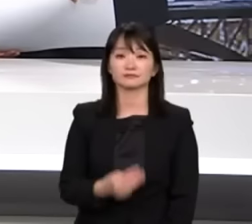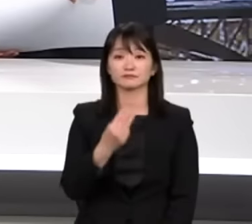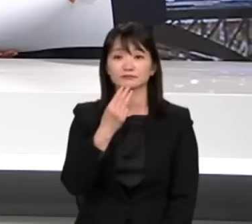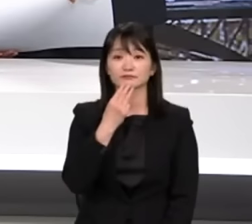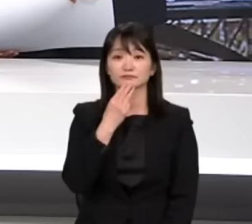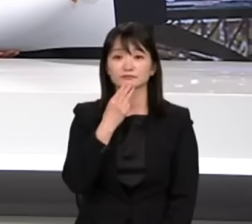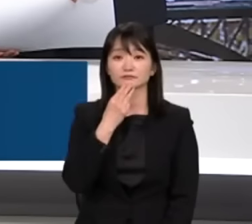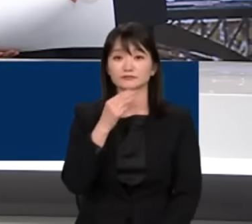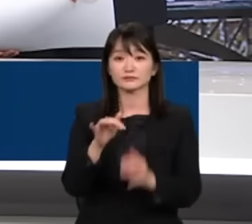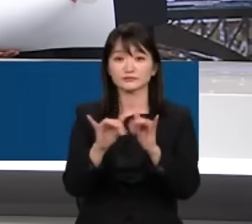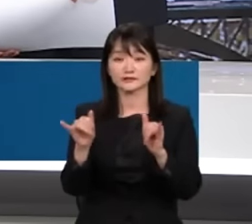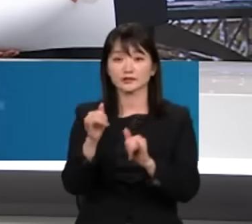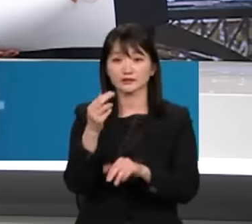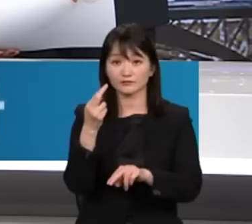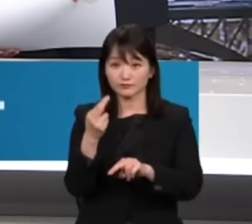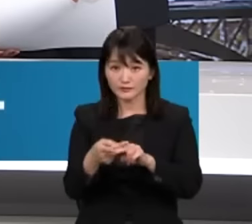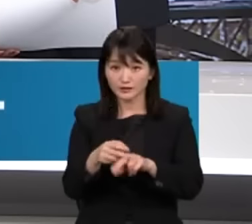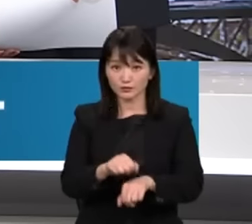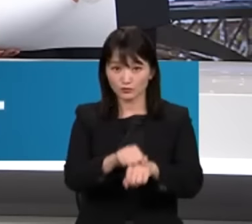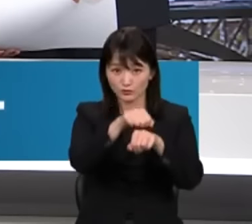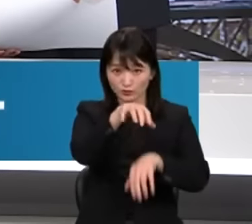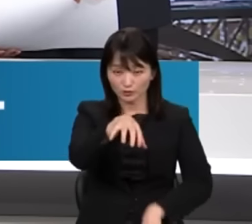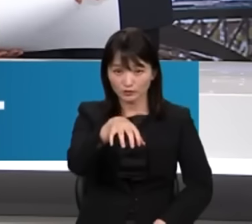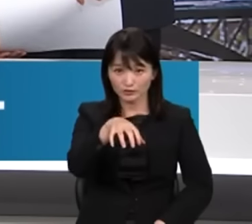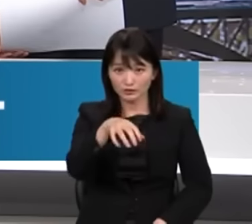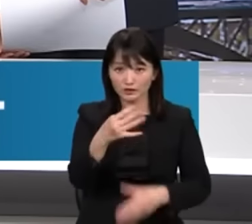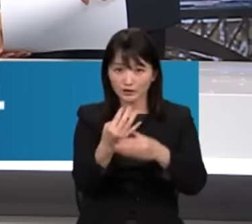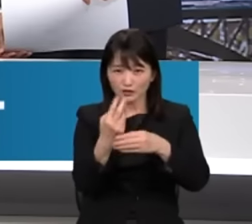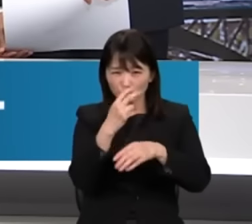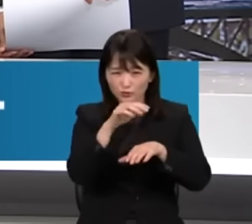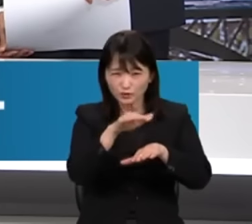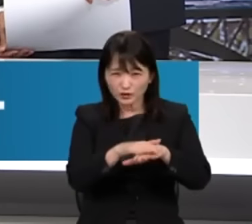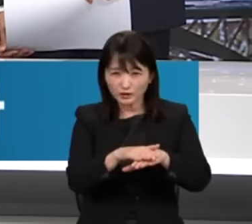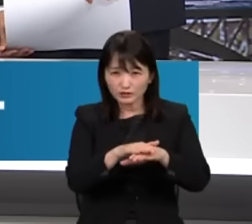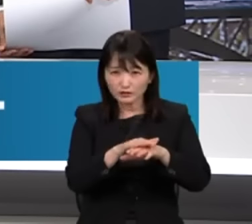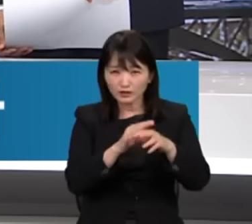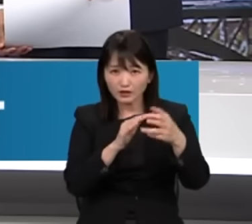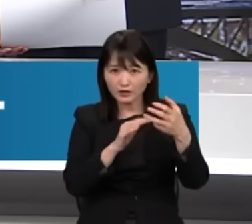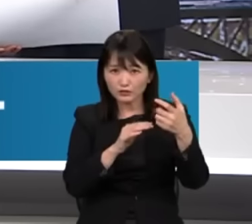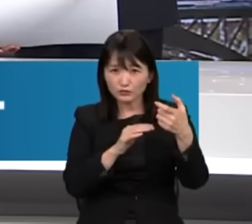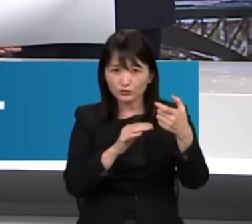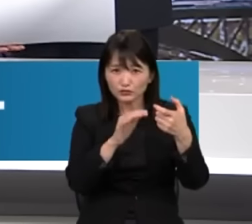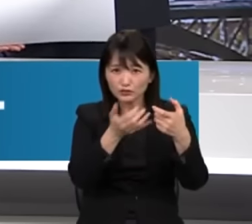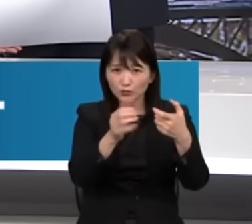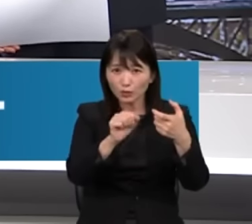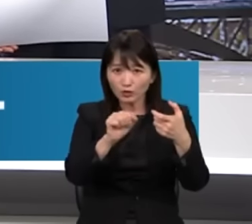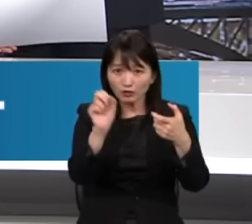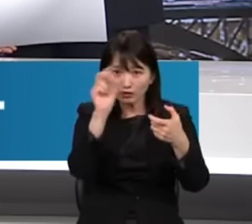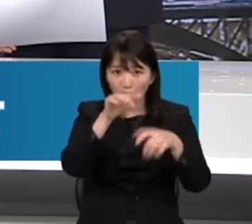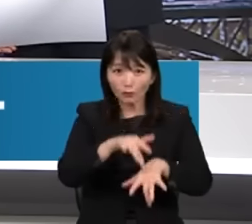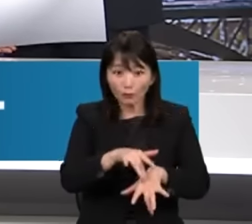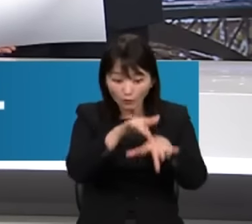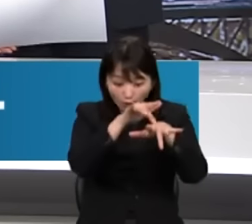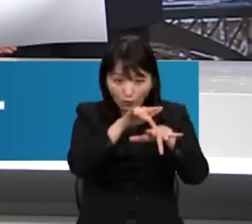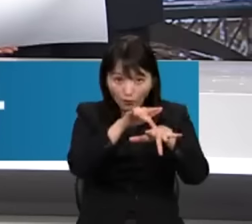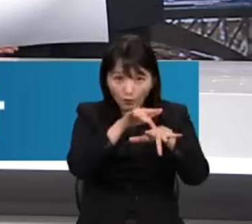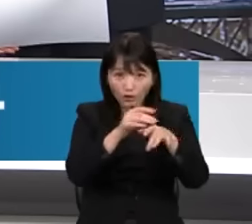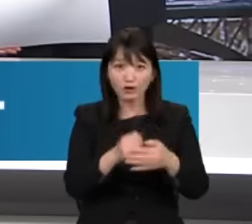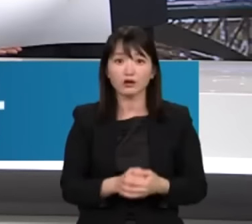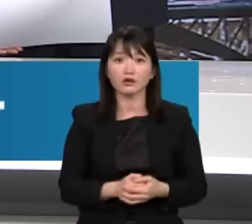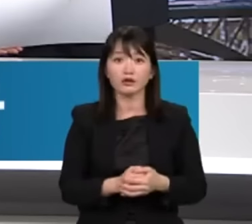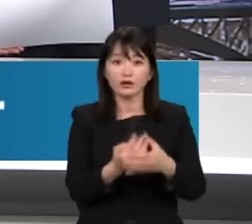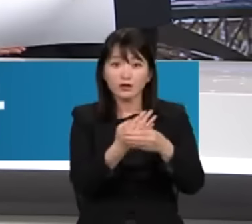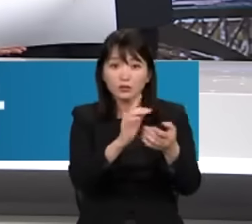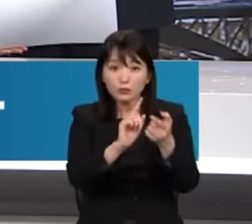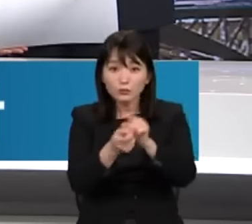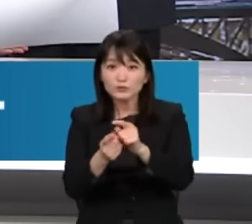서울의 한 무인 창고에서 보관 중이던 현금 수십억 원이 갑자기 사라지는 일이 있었습니다 현장에 현금 대신 종이